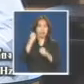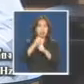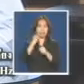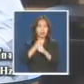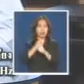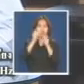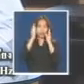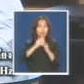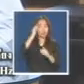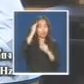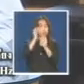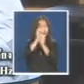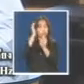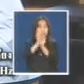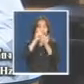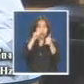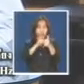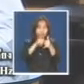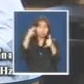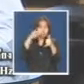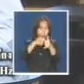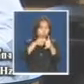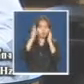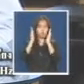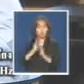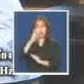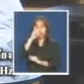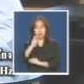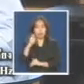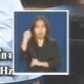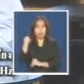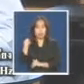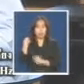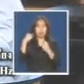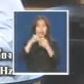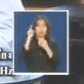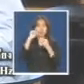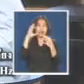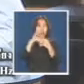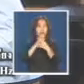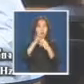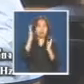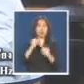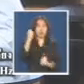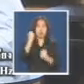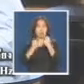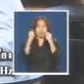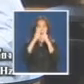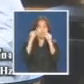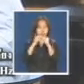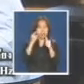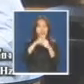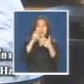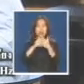ำรวจแล้วก็เป็นเหตุให้มีผู้เสียชีวิตนะครับทั้งในส่วนของคนขับรถแท็กซี่ทั้งในส่วนของเจ้าหน้า